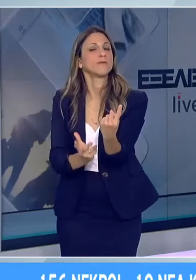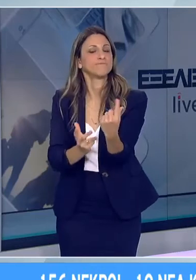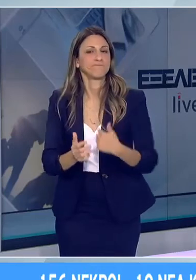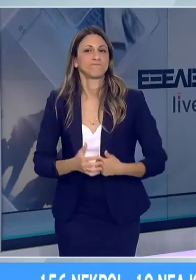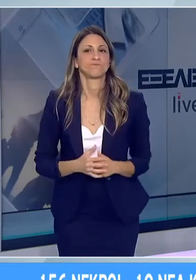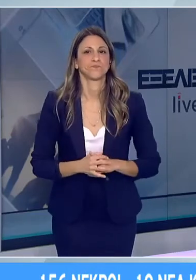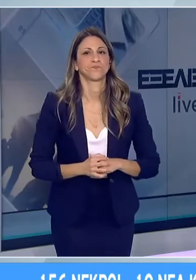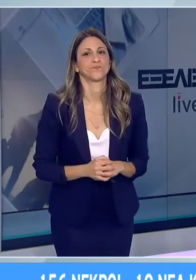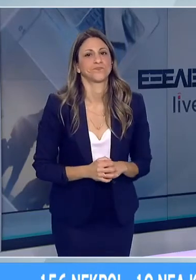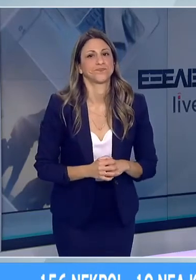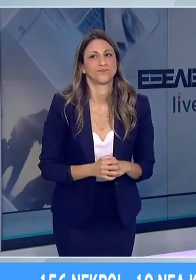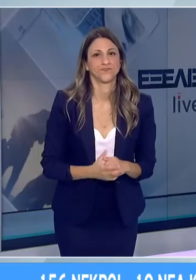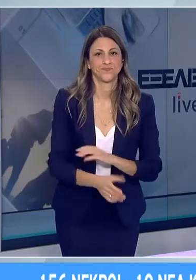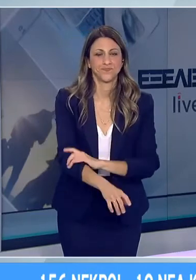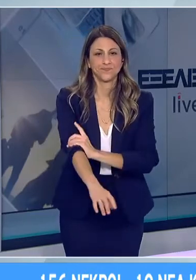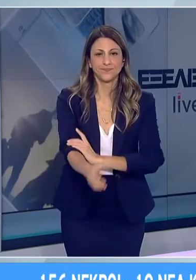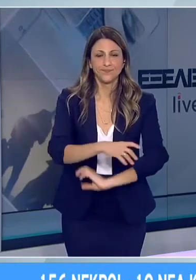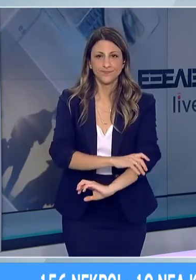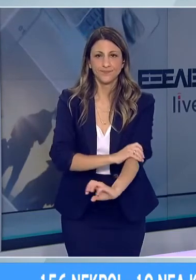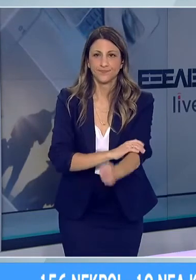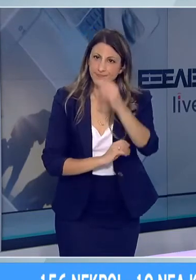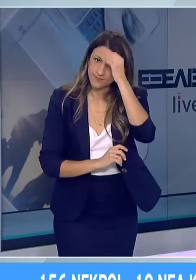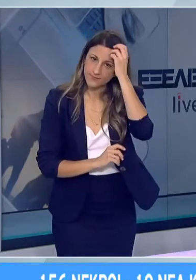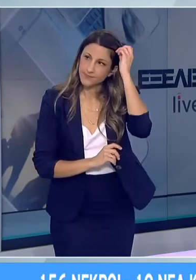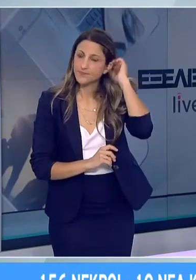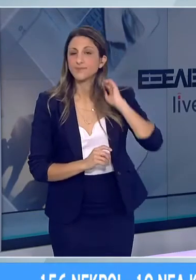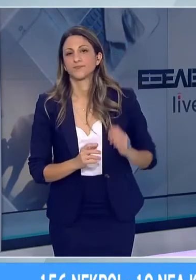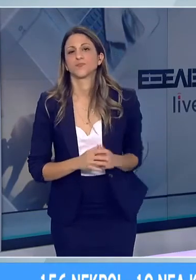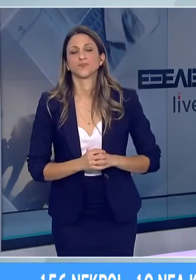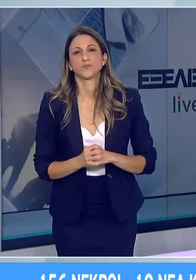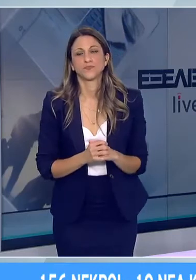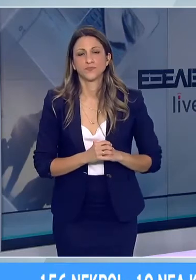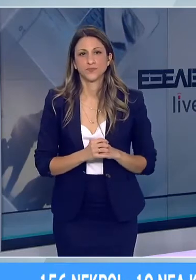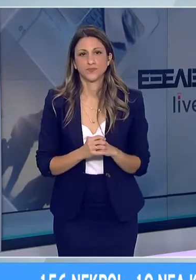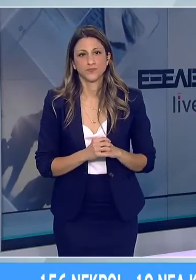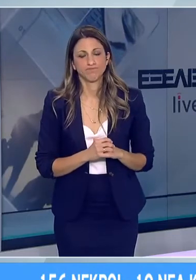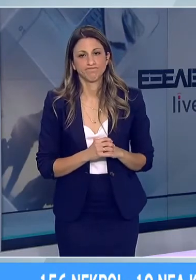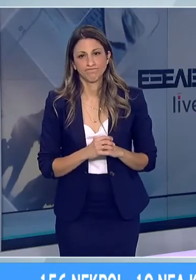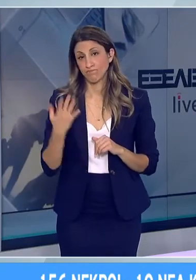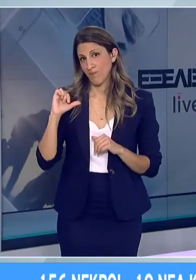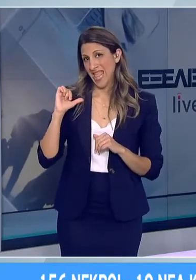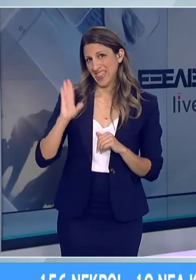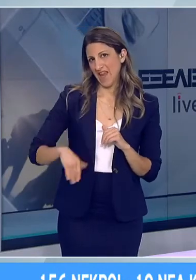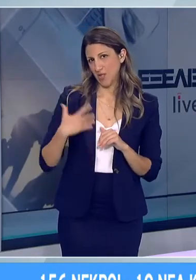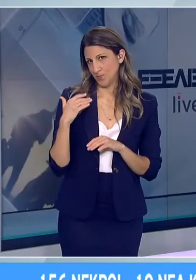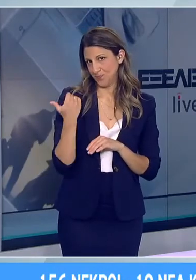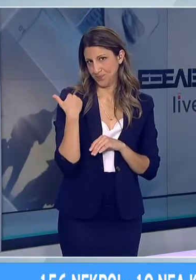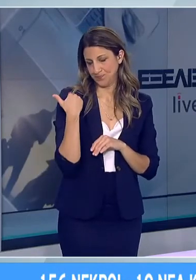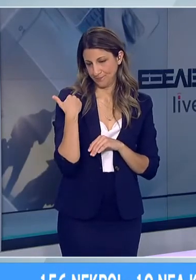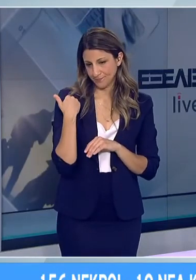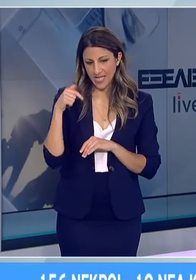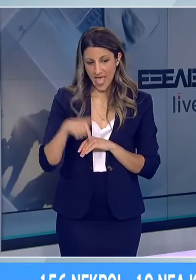Να ξεκινήσω από το τελευταίο ερώτημα. Όταν στην αρχή της κρίσης του κορονοϊού ξεκίνησε